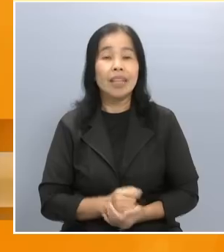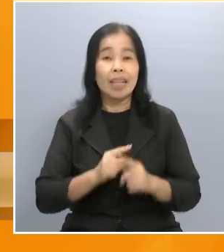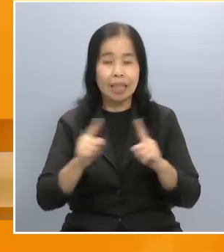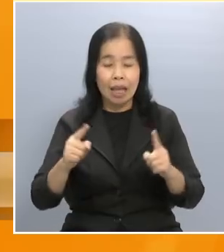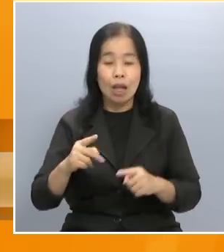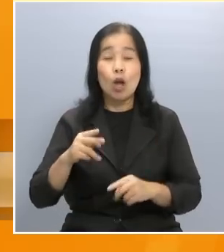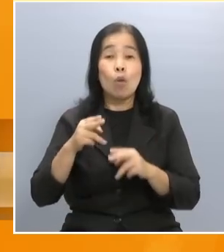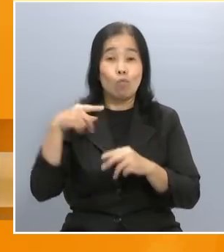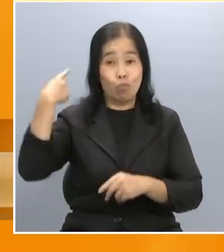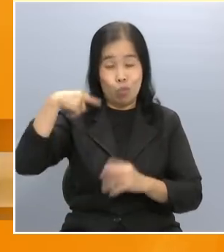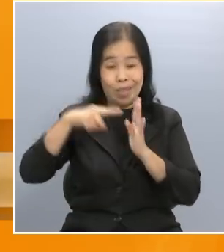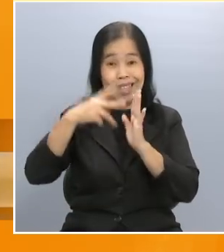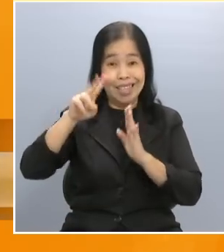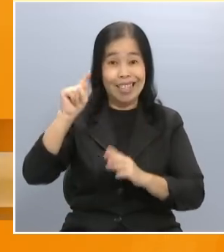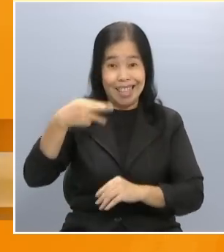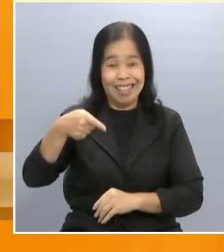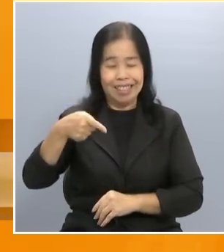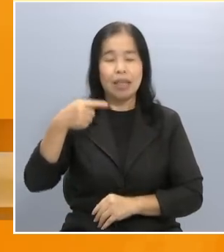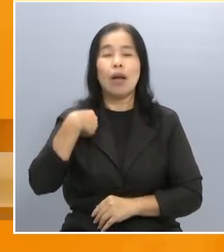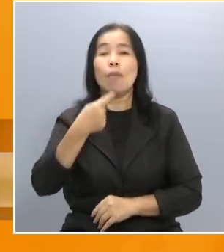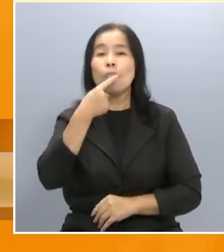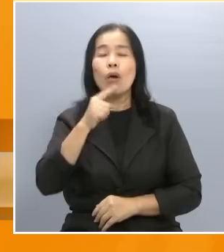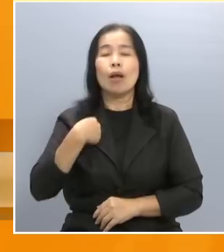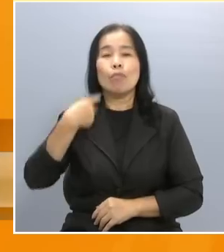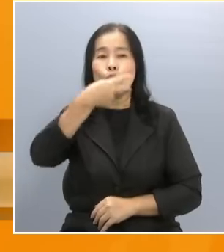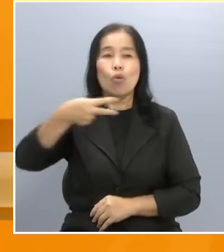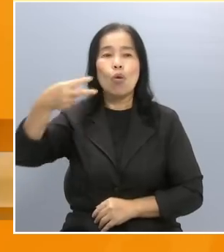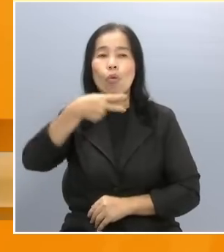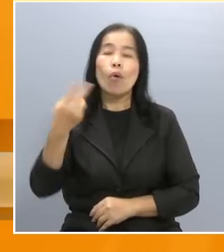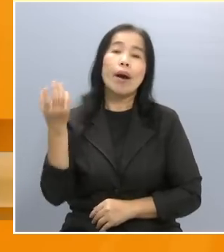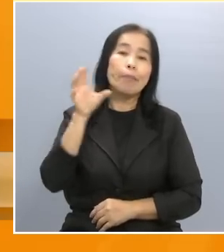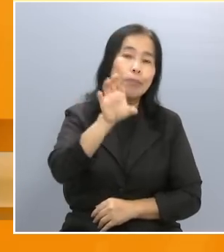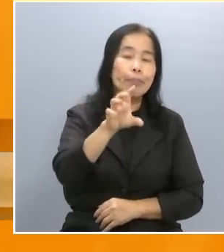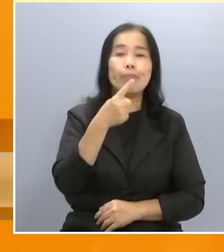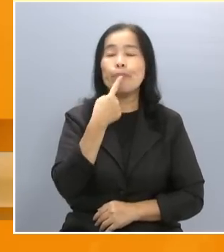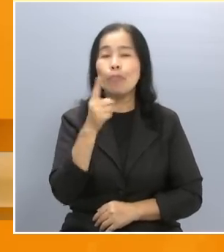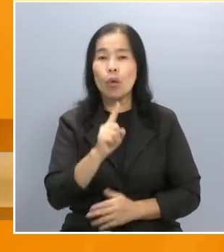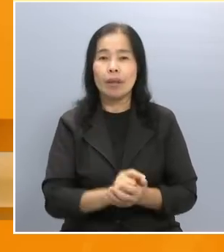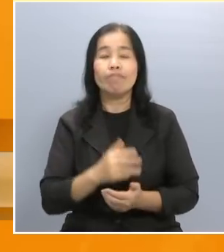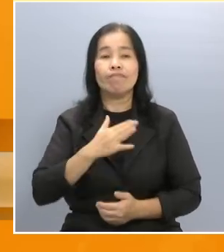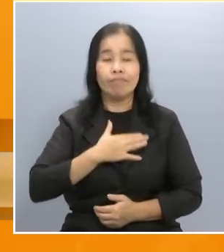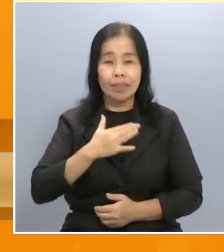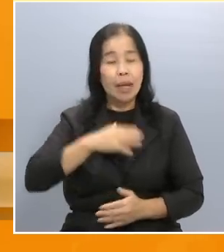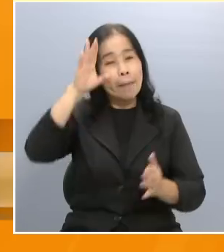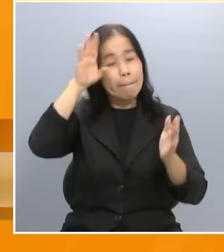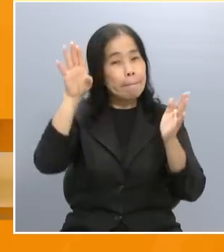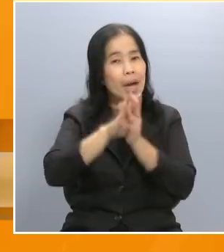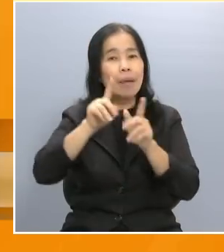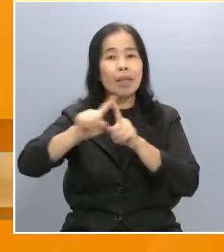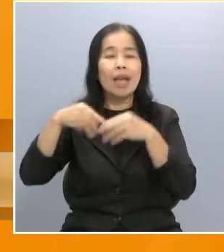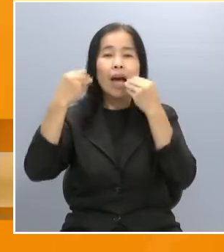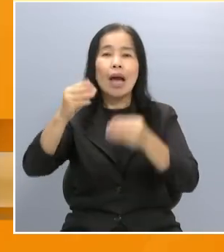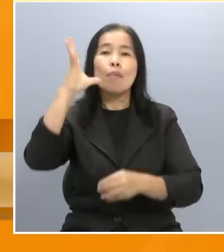ตัวเองในเวลาต่อมาจะโพสต์ข้อความจากประเด็นที่แคทได้โพสต์ภาพที่ทำให้คุณพ่อคุณแม่